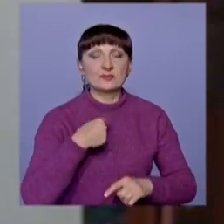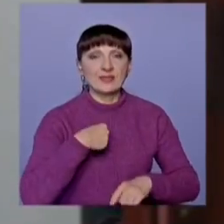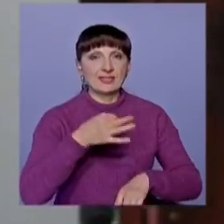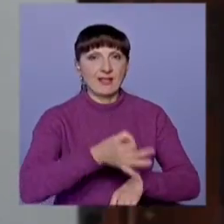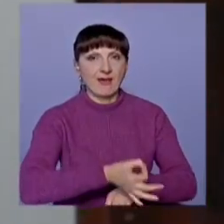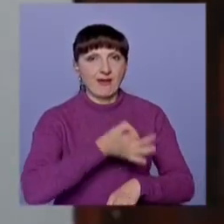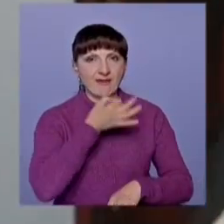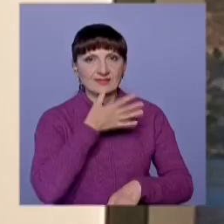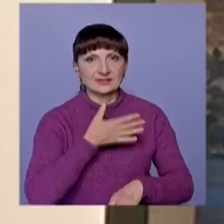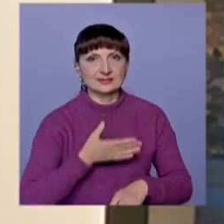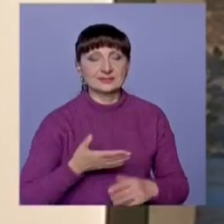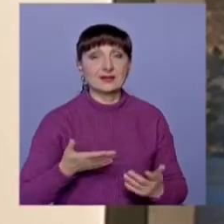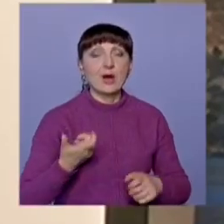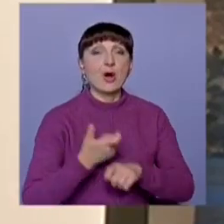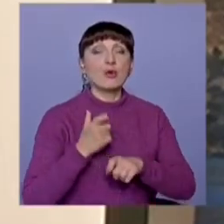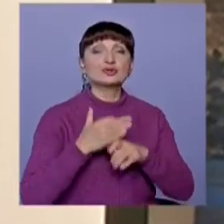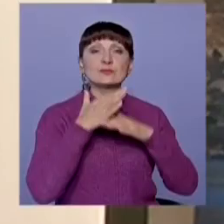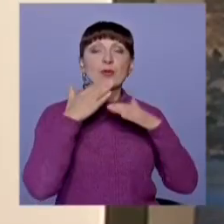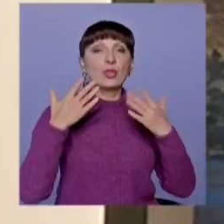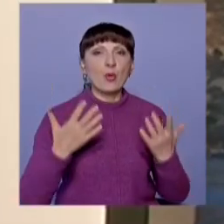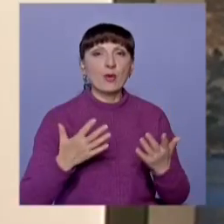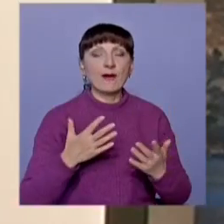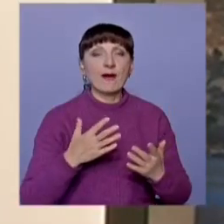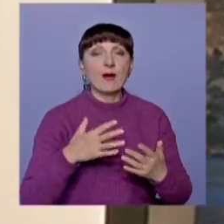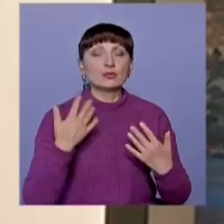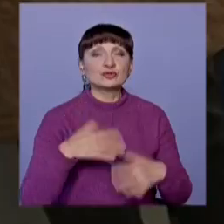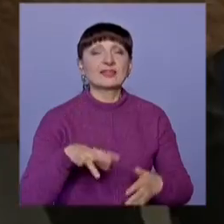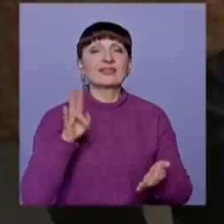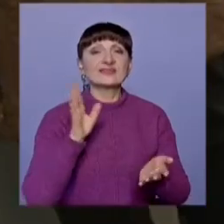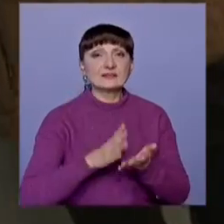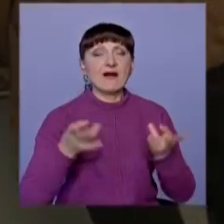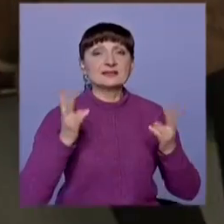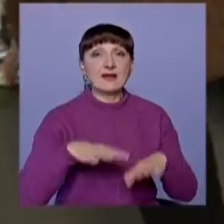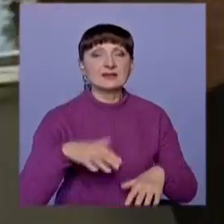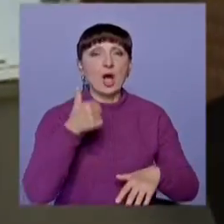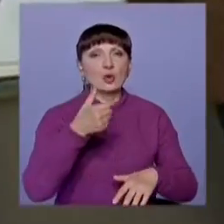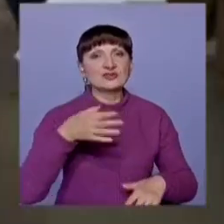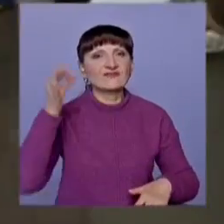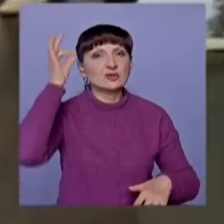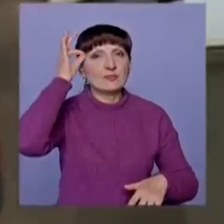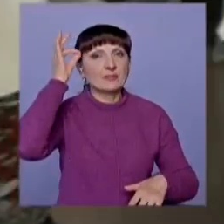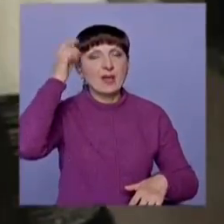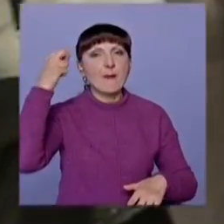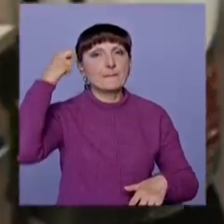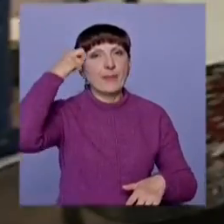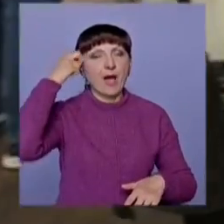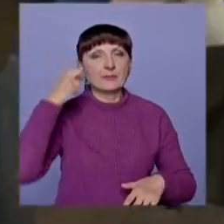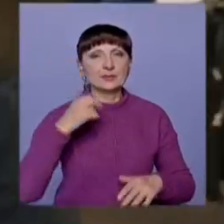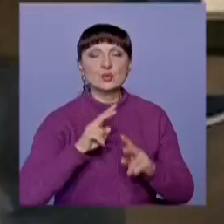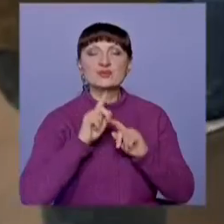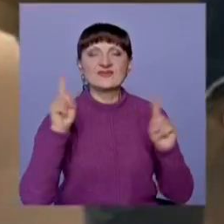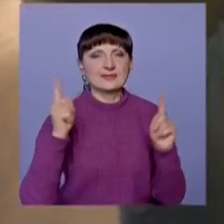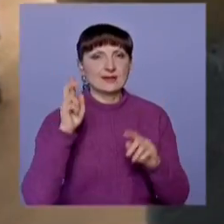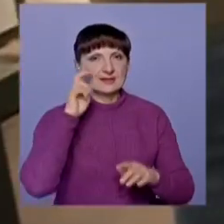мое сердце. Очень многое навсегда останется как хорошие воспоминания, как память об этой удивительной